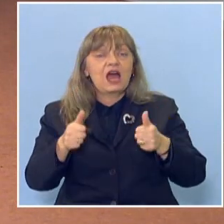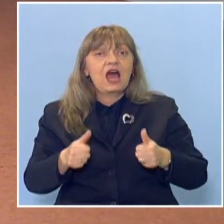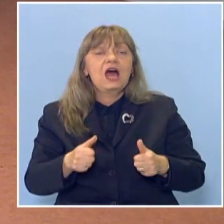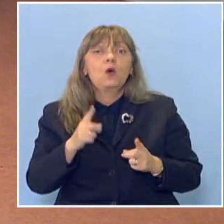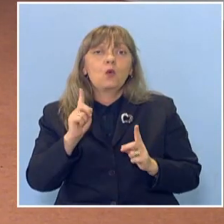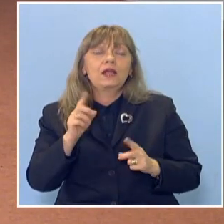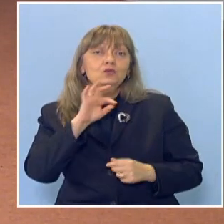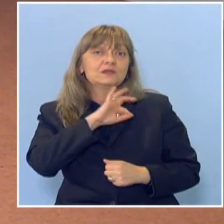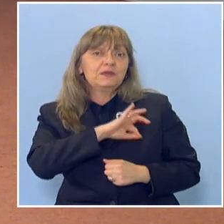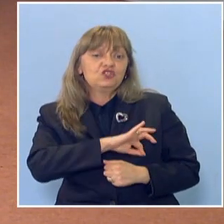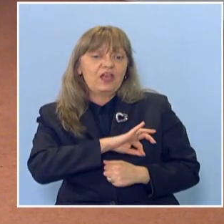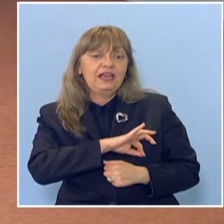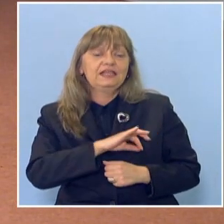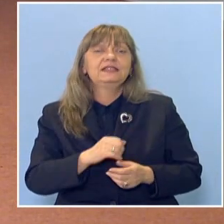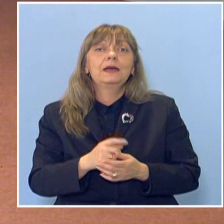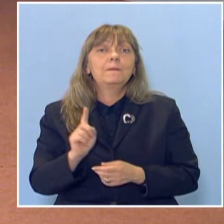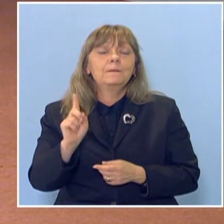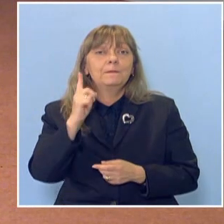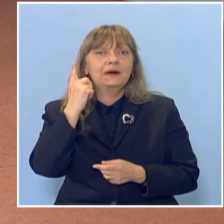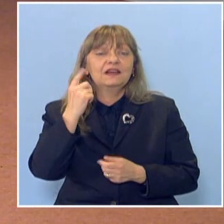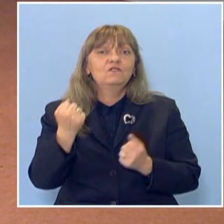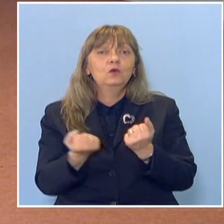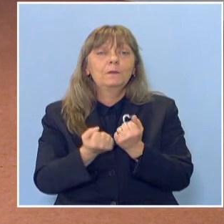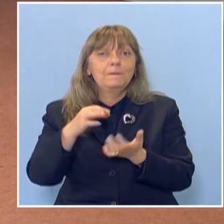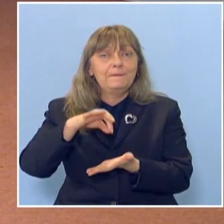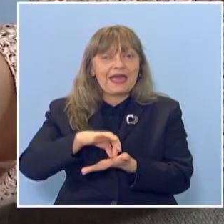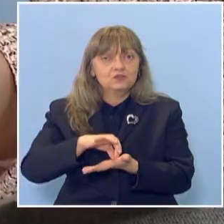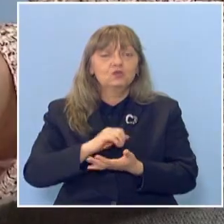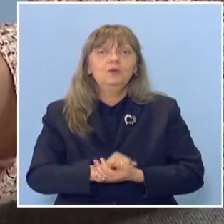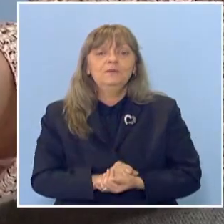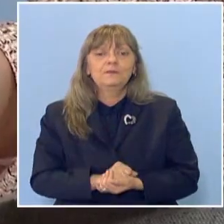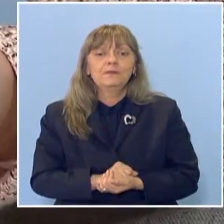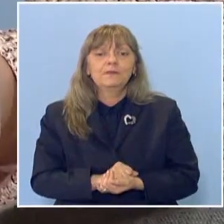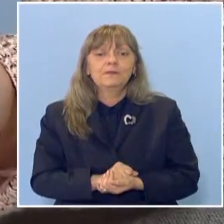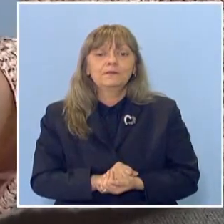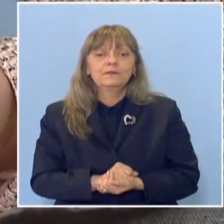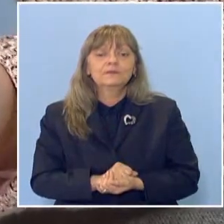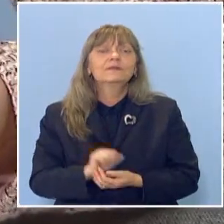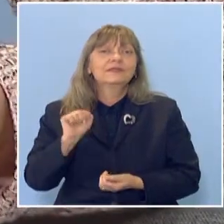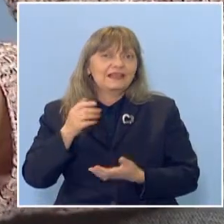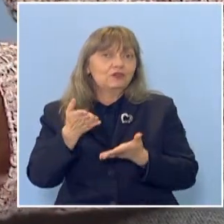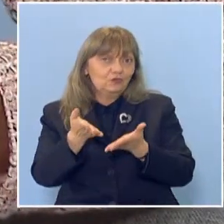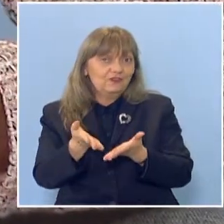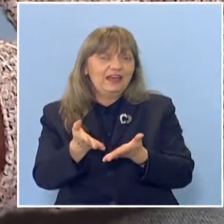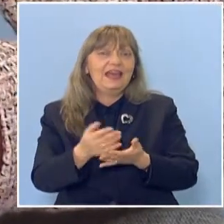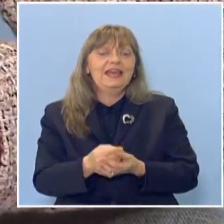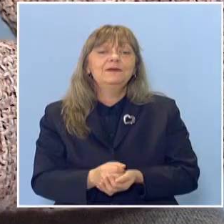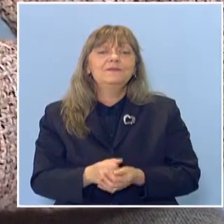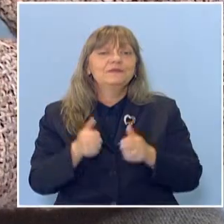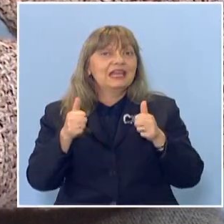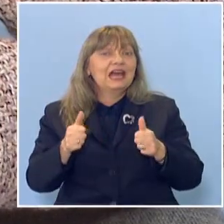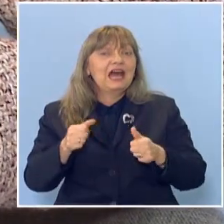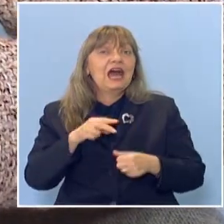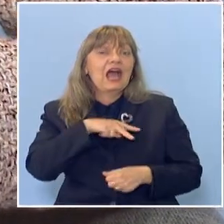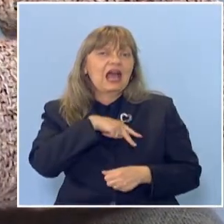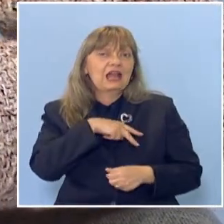спечелили първото място. Да, ето е и самата грамота.